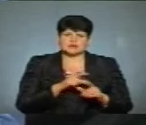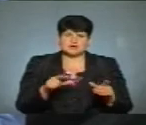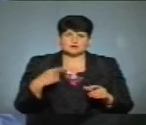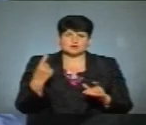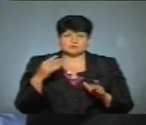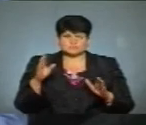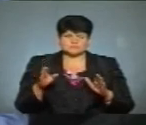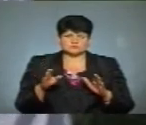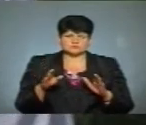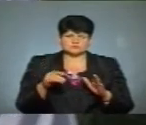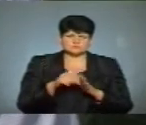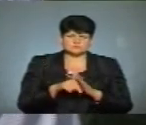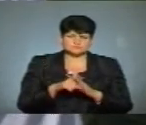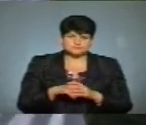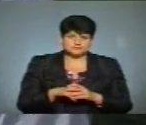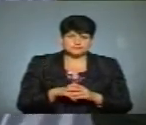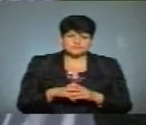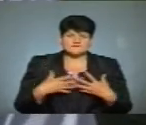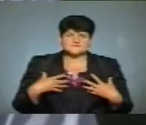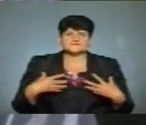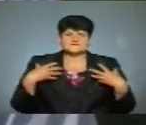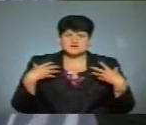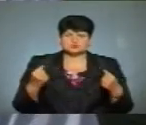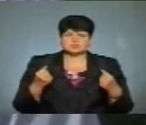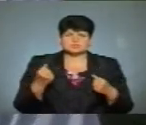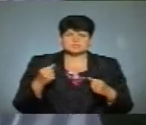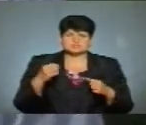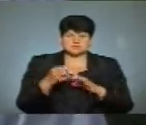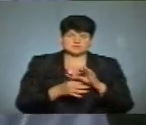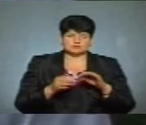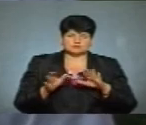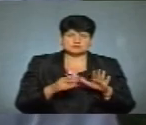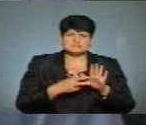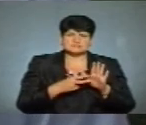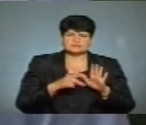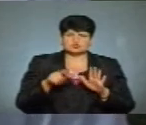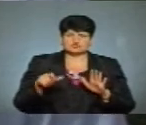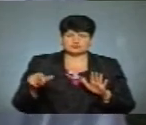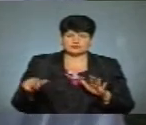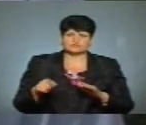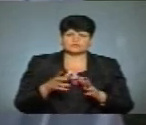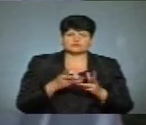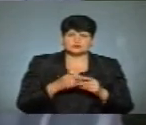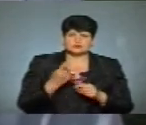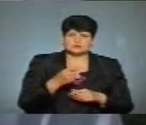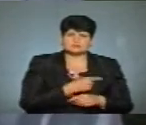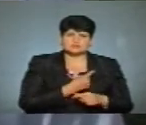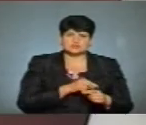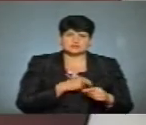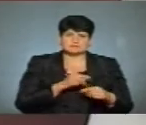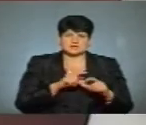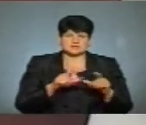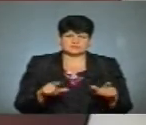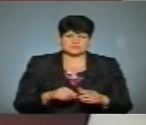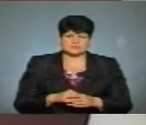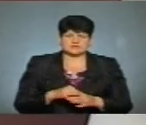обласного підпорядкування. Видужало за добу, що минула, 7 чоловік, в тому числі один медичний працівник.